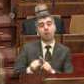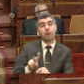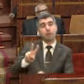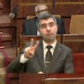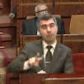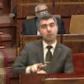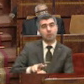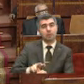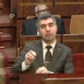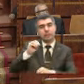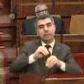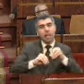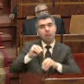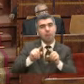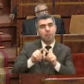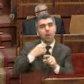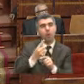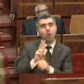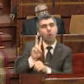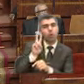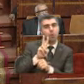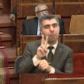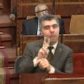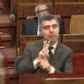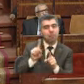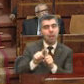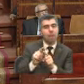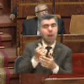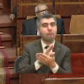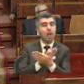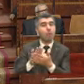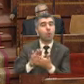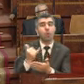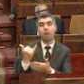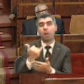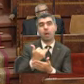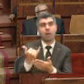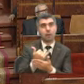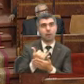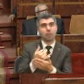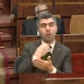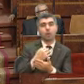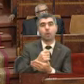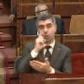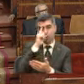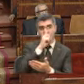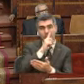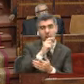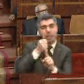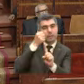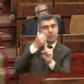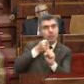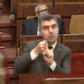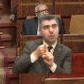لحل إشكالية مجانية النقل الحضري بالنسبة لهذه الفئة، ونحن بدورنا على المستوى المحلي سنعمل ما في